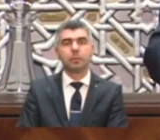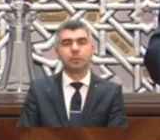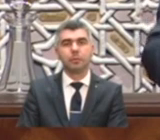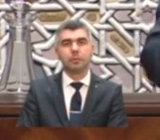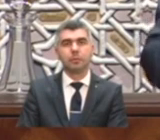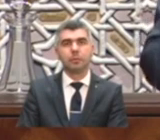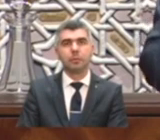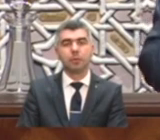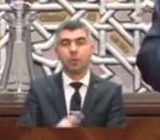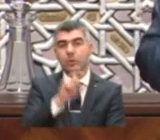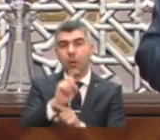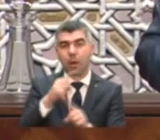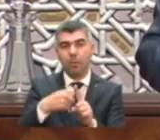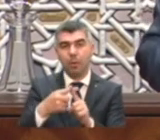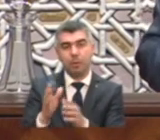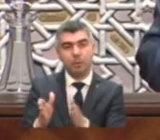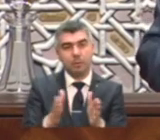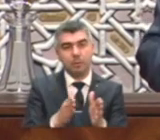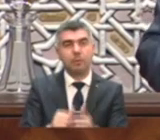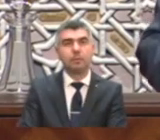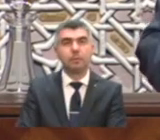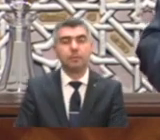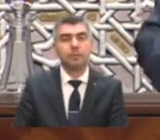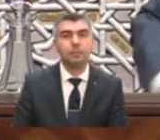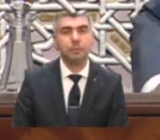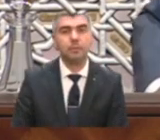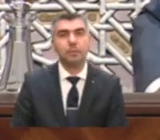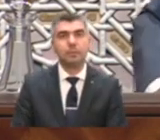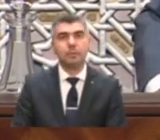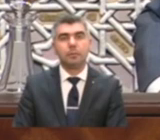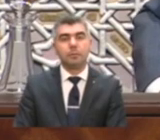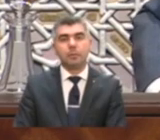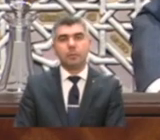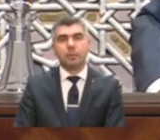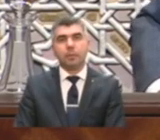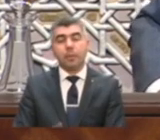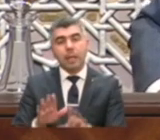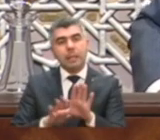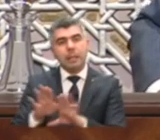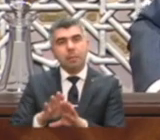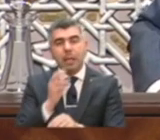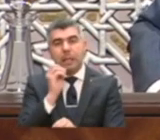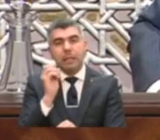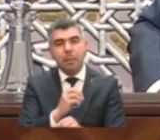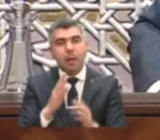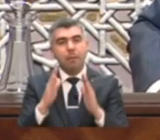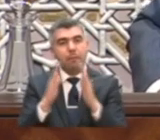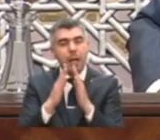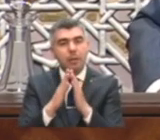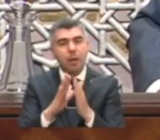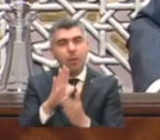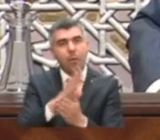ما كانش تعقيب إضافي، إذا نمر إلى السؤال الموالي. وهو سؤال آني عن تدبير النفايات المنزلية